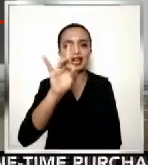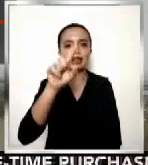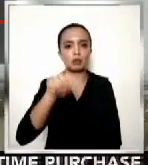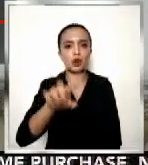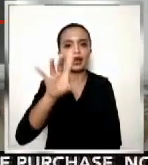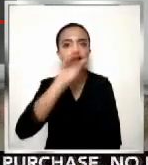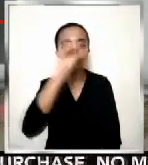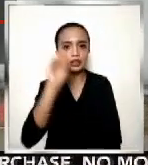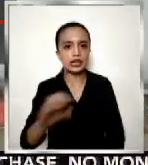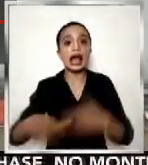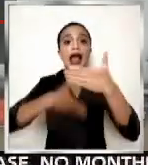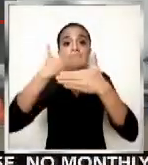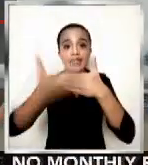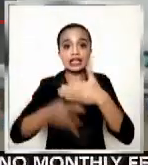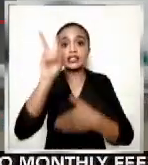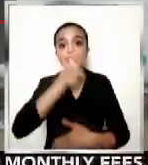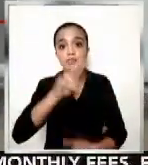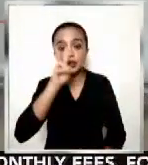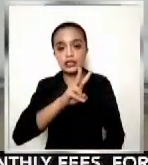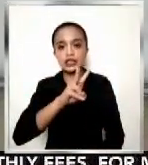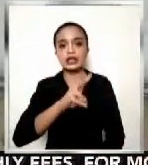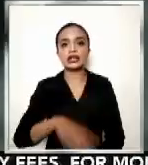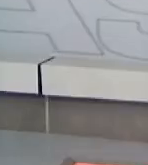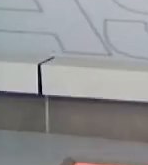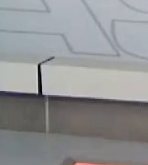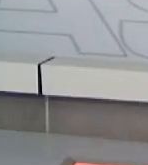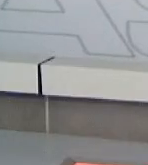Visayas, Balance Luzon at Mindanao.